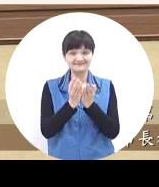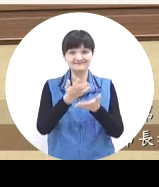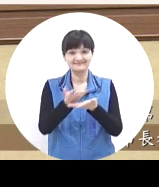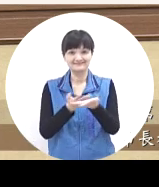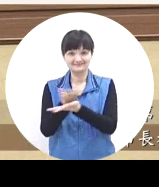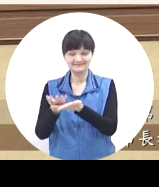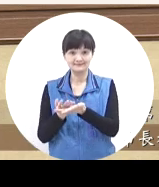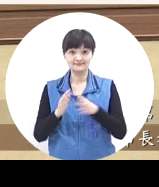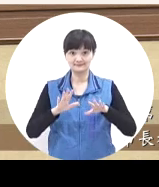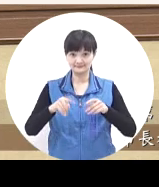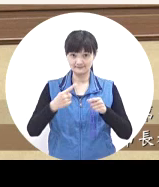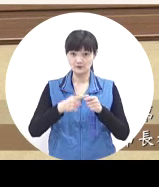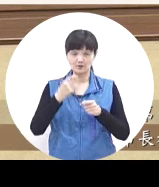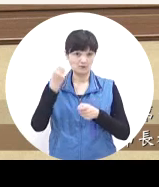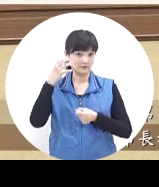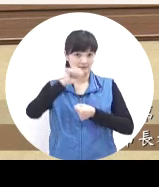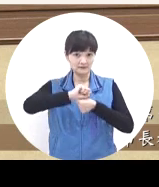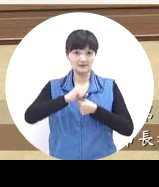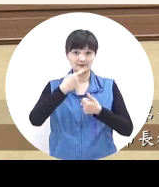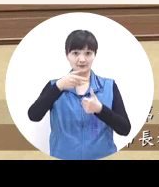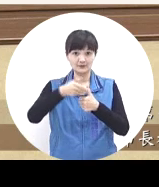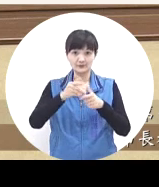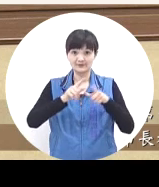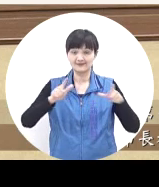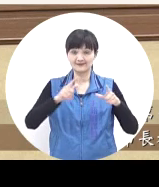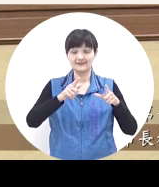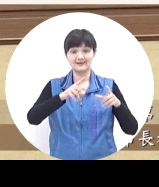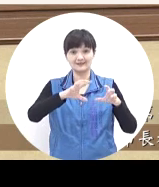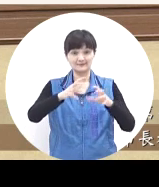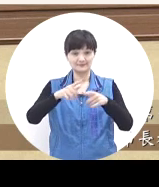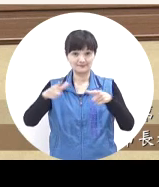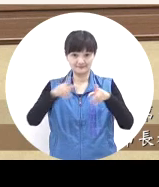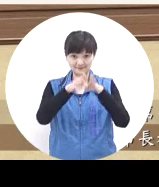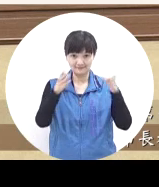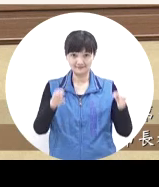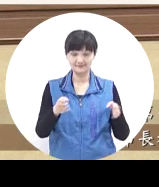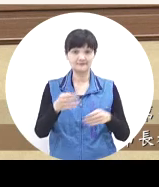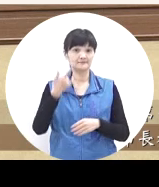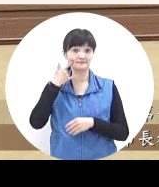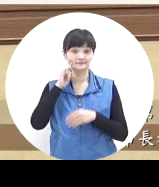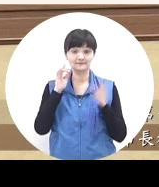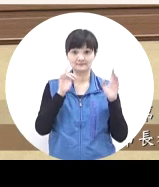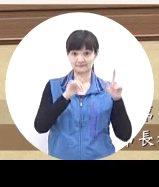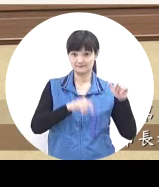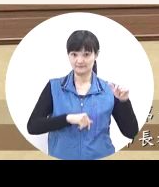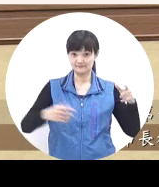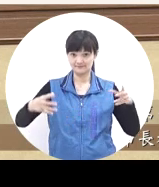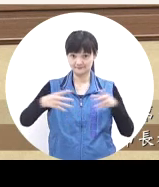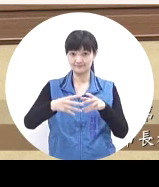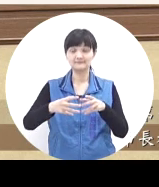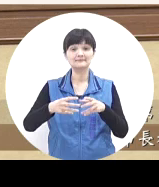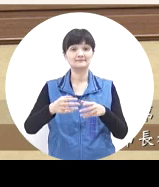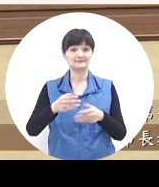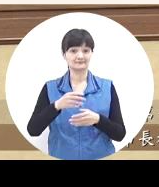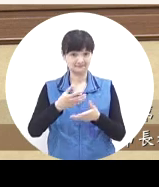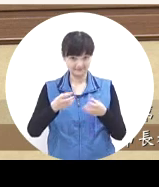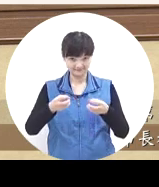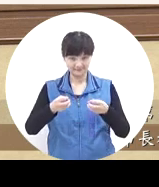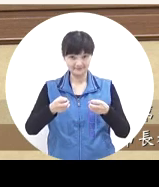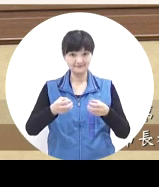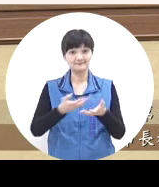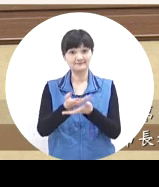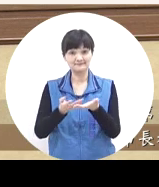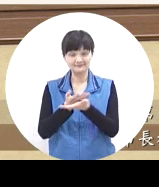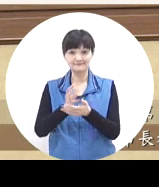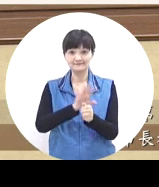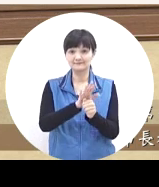教育大数据平台，以校务行政的系统跟青师平台来做结合，协助学校行政运作